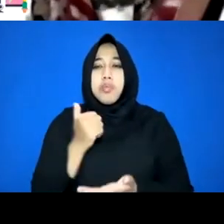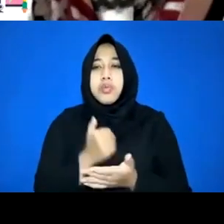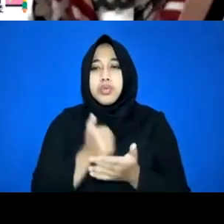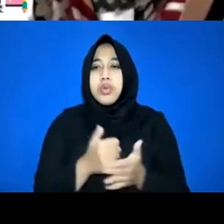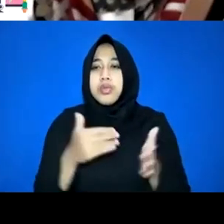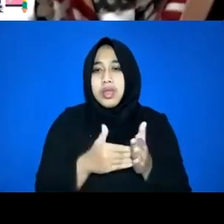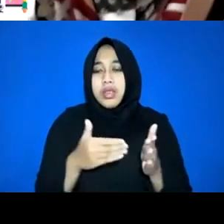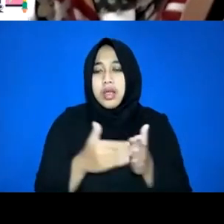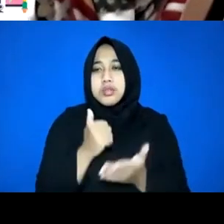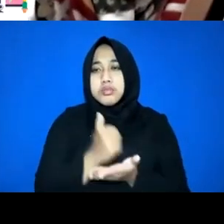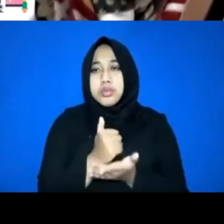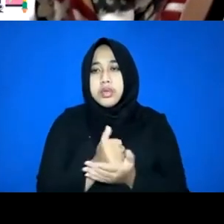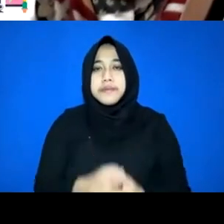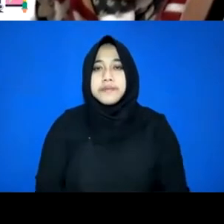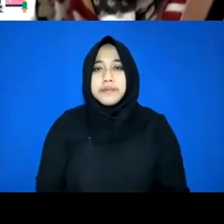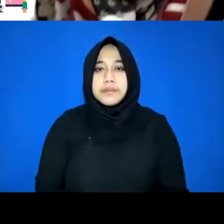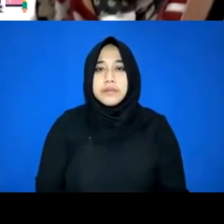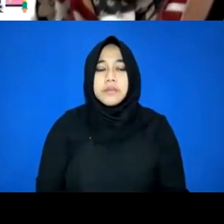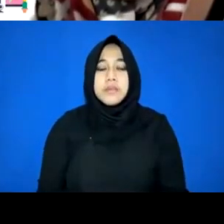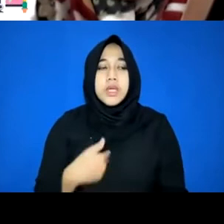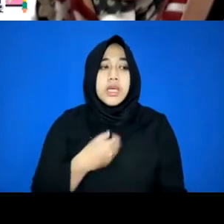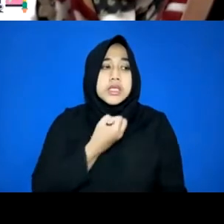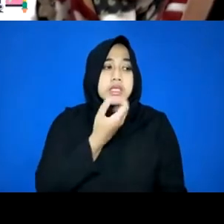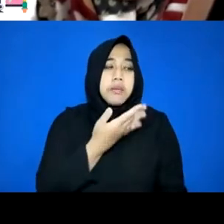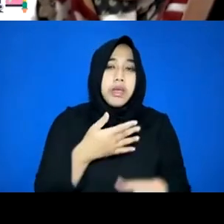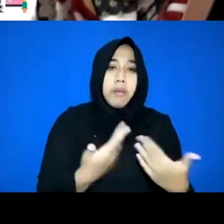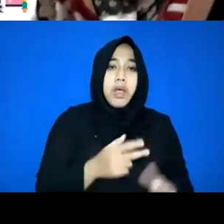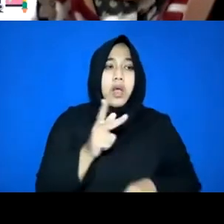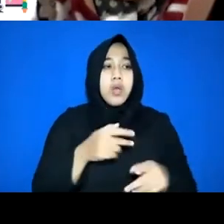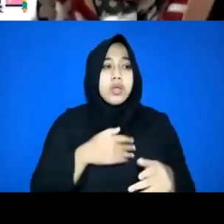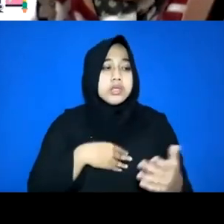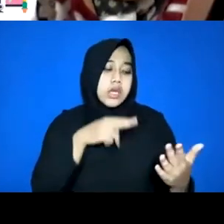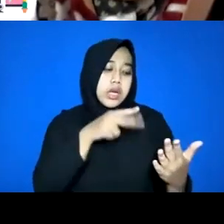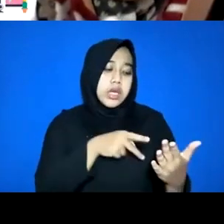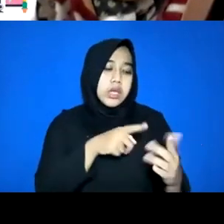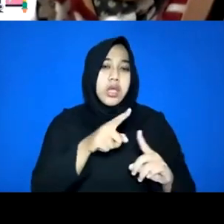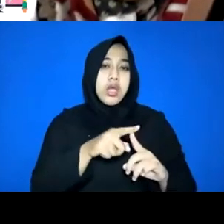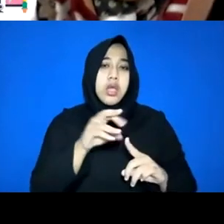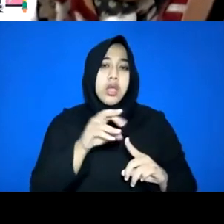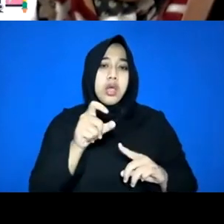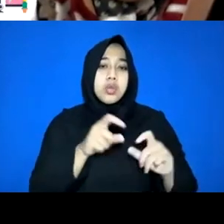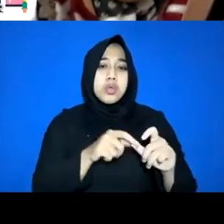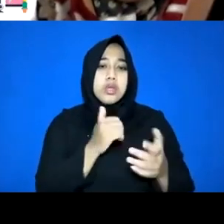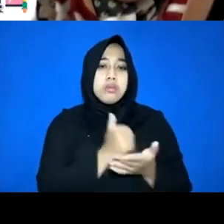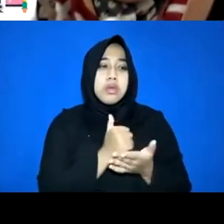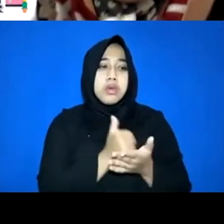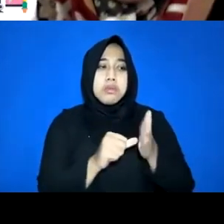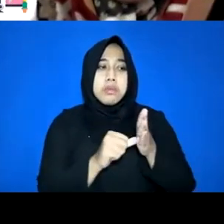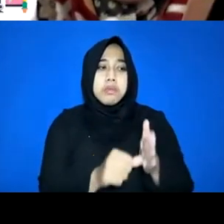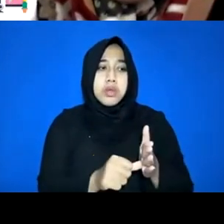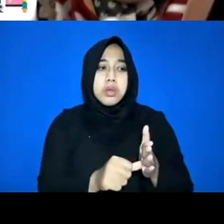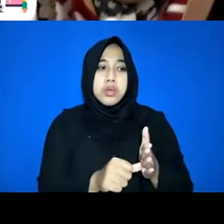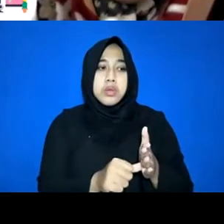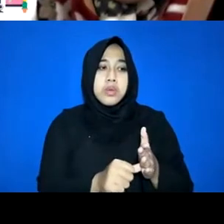tantangan sebenarnya, karena yang saya sampaikan tadi, kalau saya lihat ada tool yang bisa membantu itu sangat membantu. Nanti kita